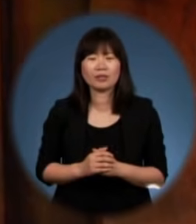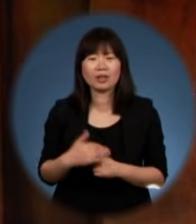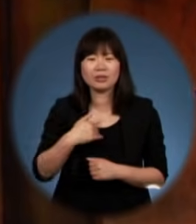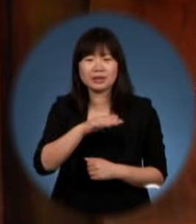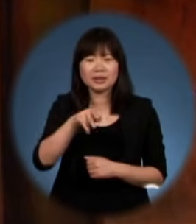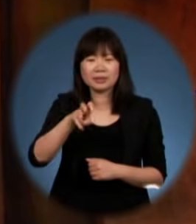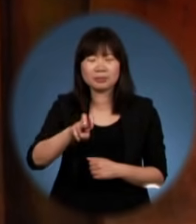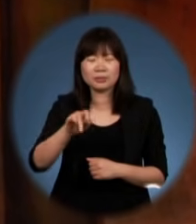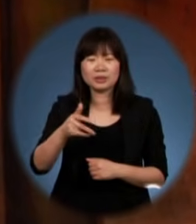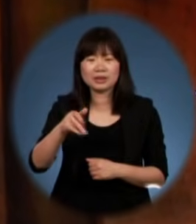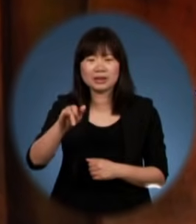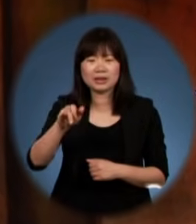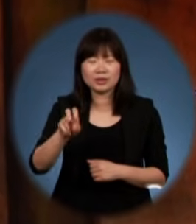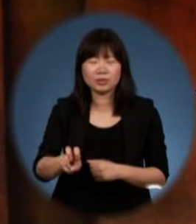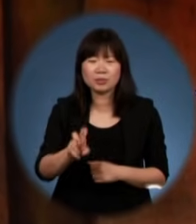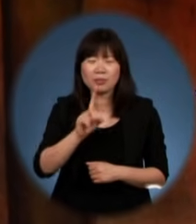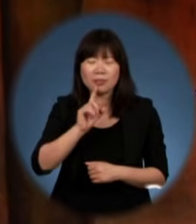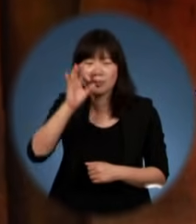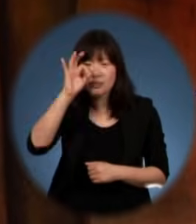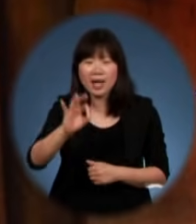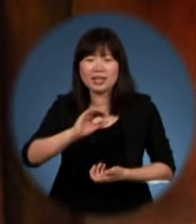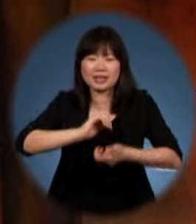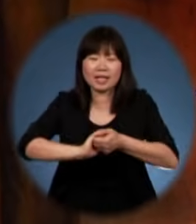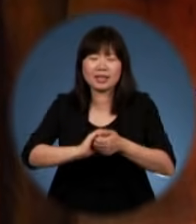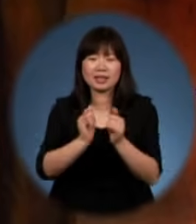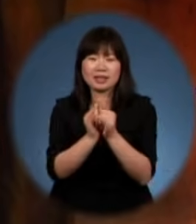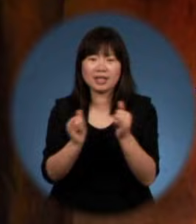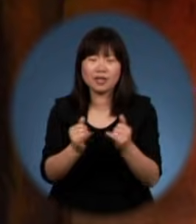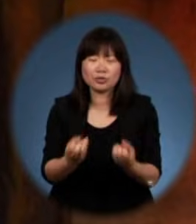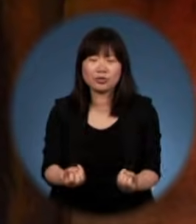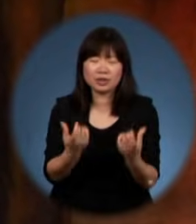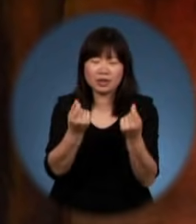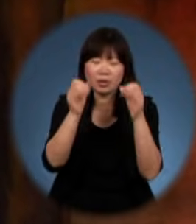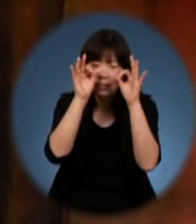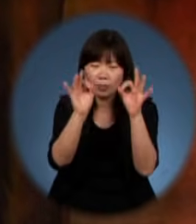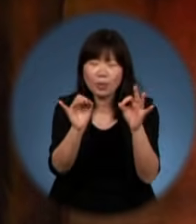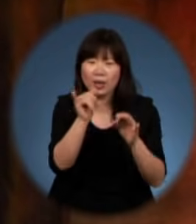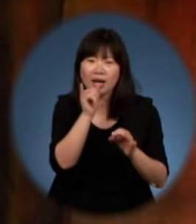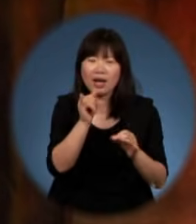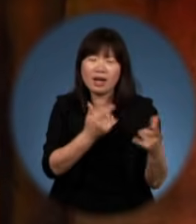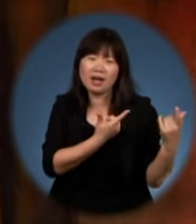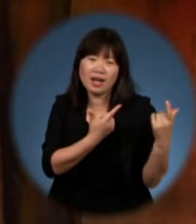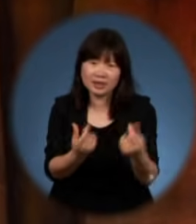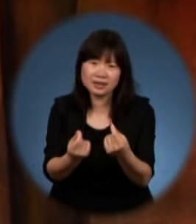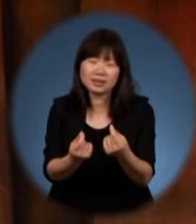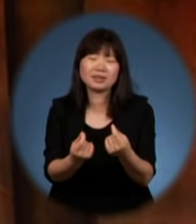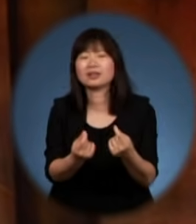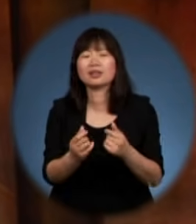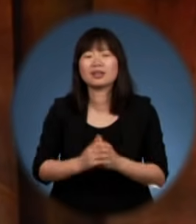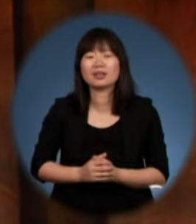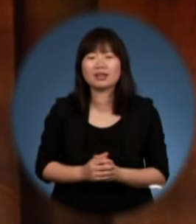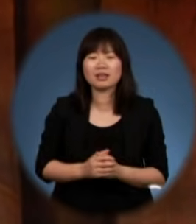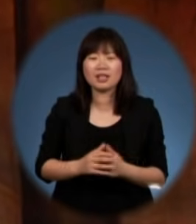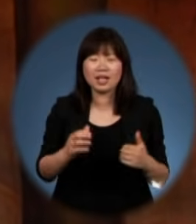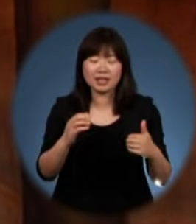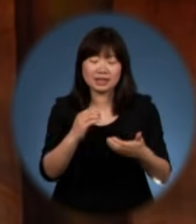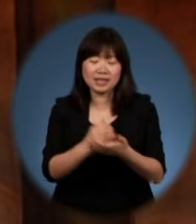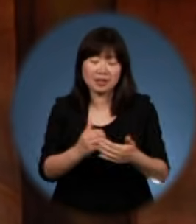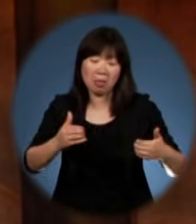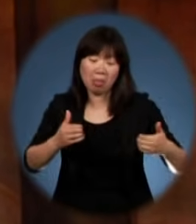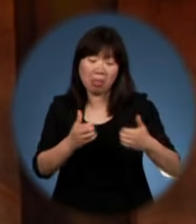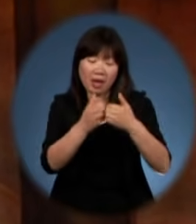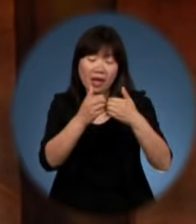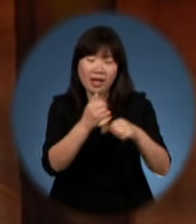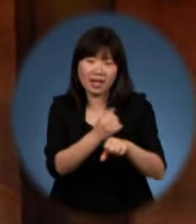우리 심포지엄이 굉장히 제한된 사람들의 축제 같이 보이죠 그죠 같이 자를 붙이는 그 아저 작은 사람들의